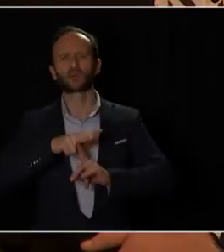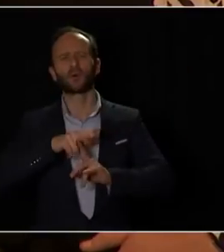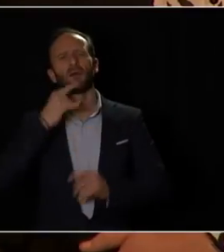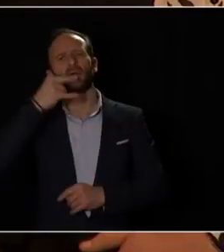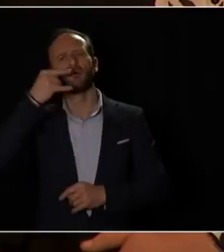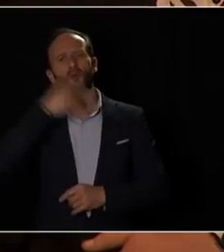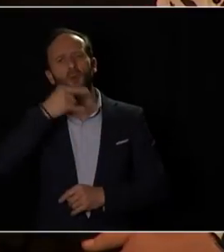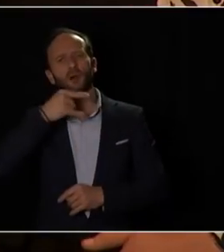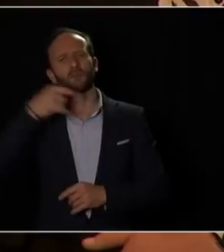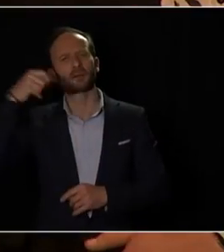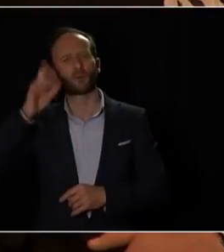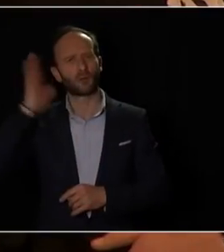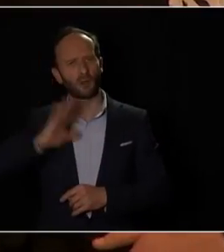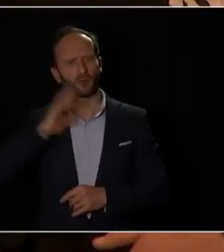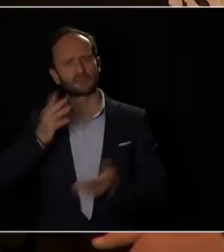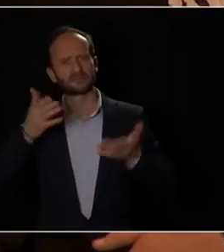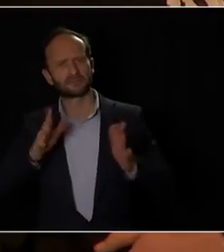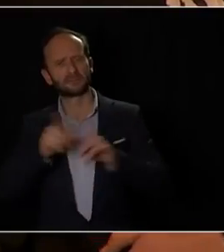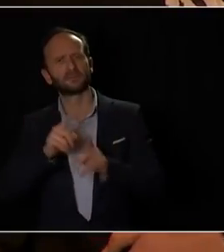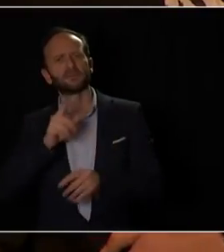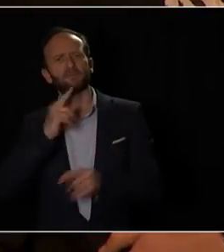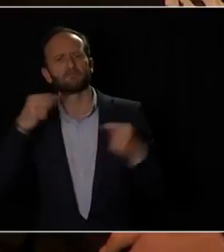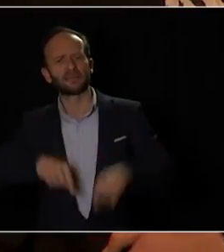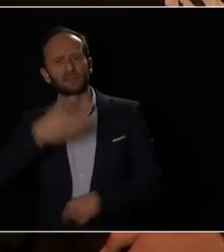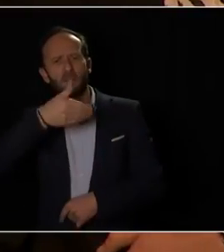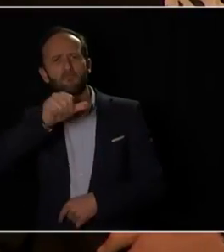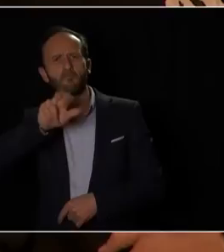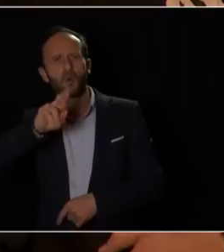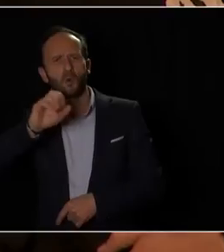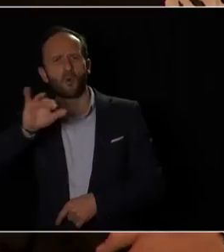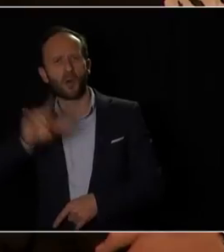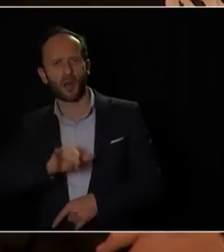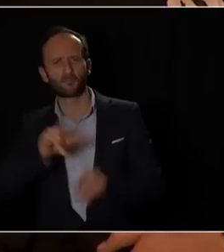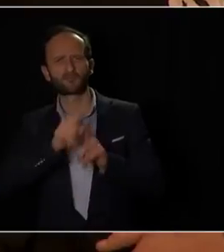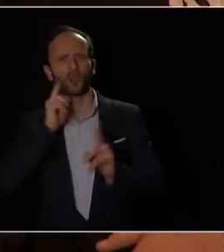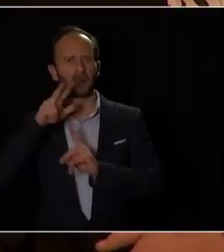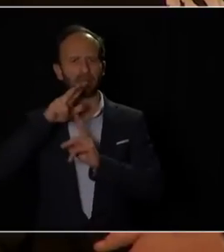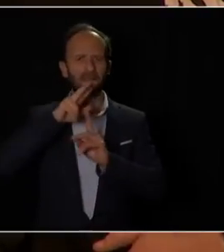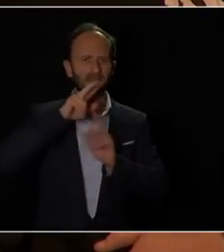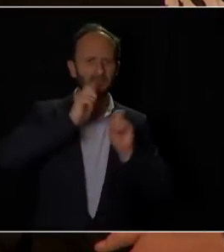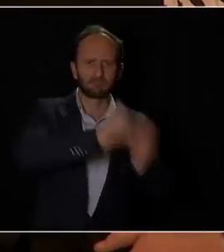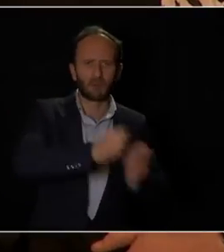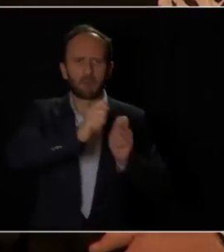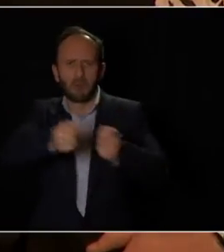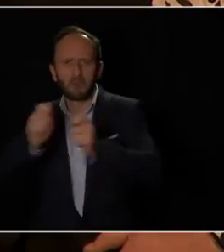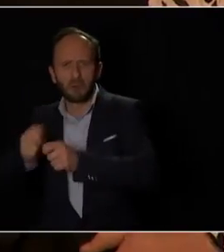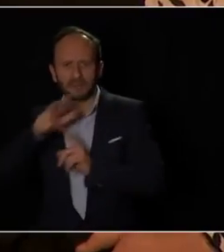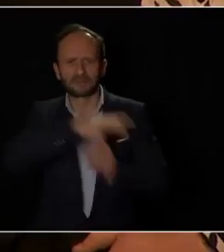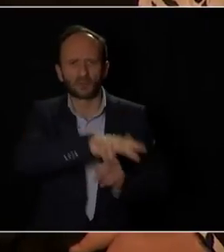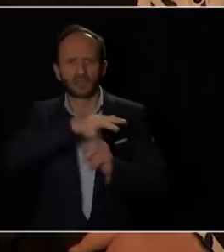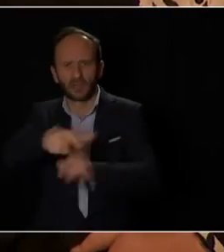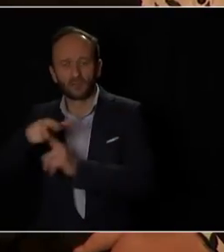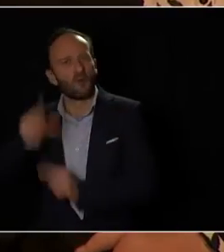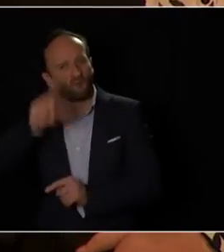Mitterrand et par Pierre Mauroy n'est pas achevé aujourd'hui. Il est indispensable de le poursuivre et de le reprendre en donnant